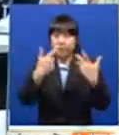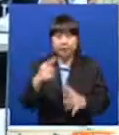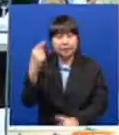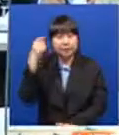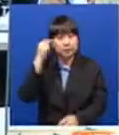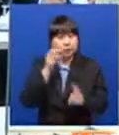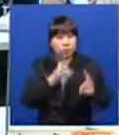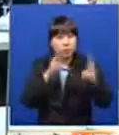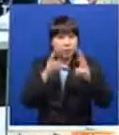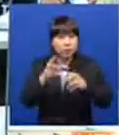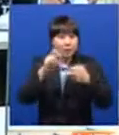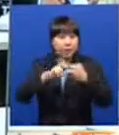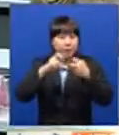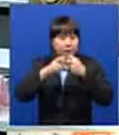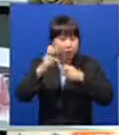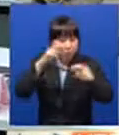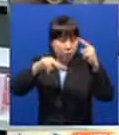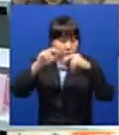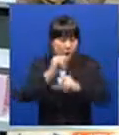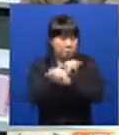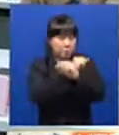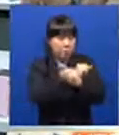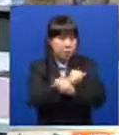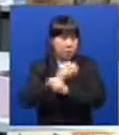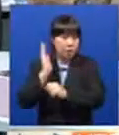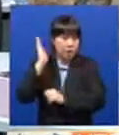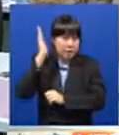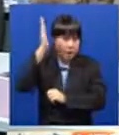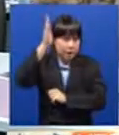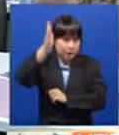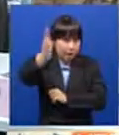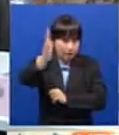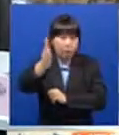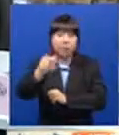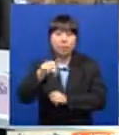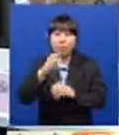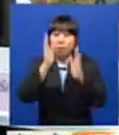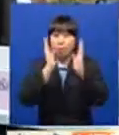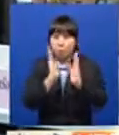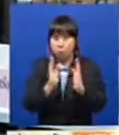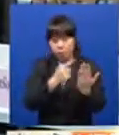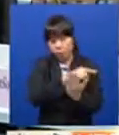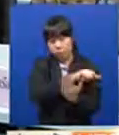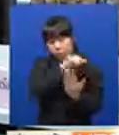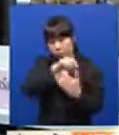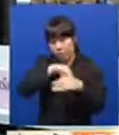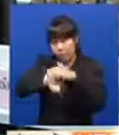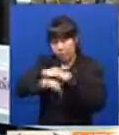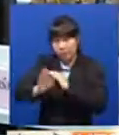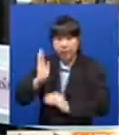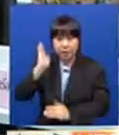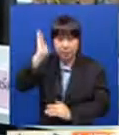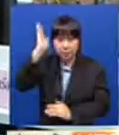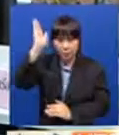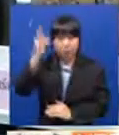แนวทางดูแลปัญหาในการป้องกันระยะยาวด้วยเพื่อเป็นการรองรับบุคคลเข้ามาในประเทศในอนาคต